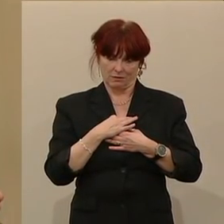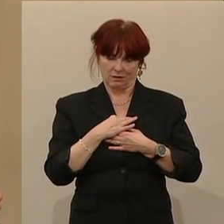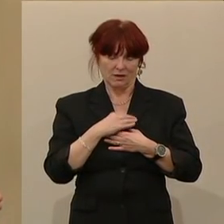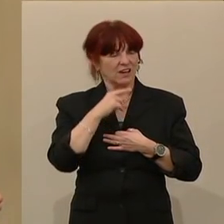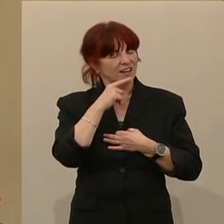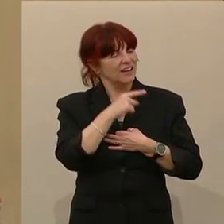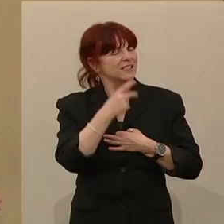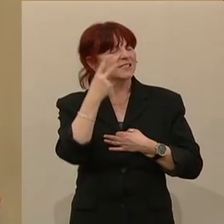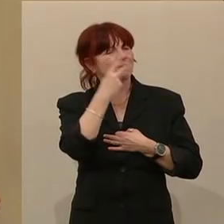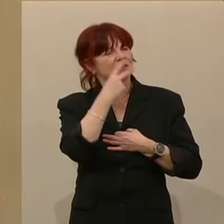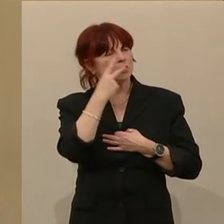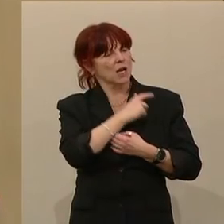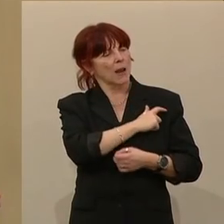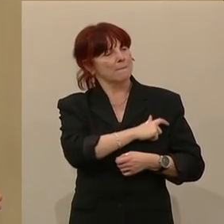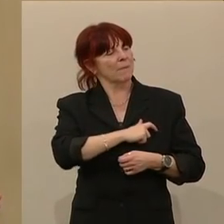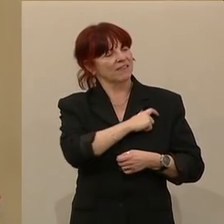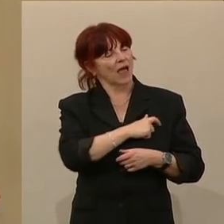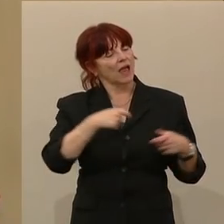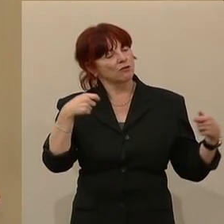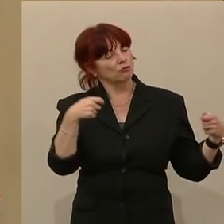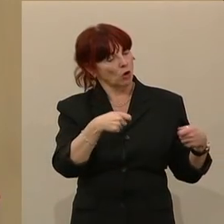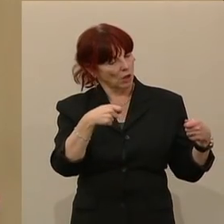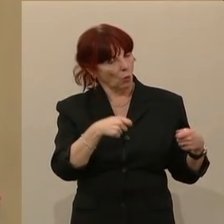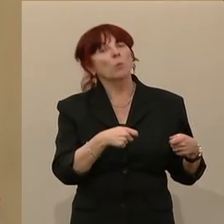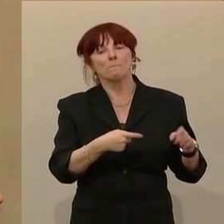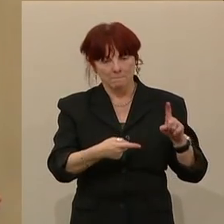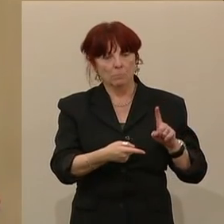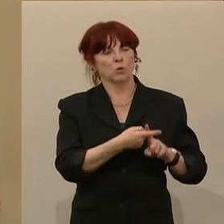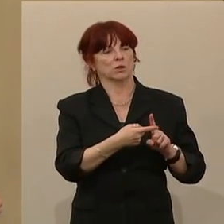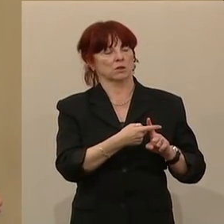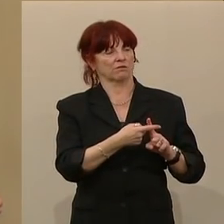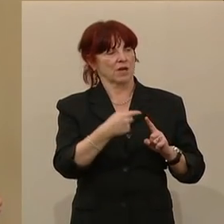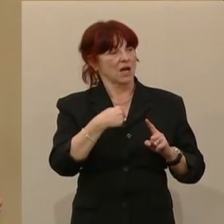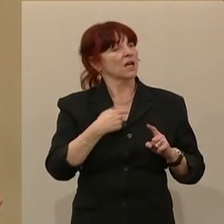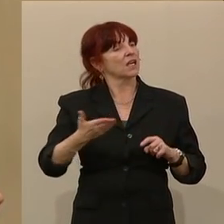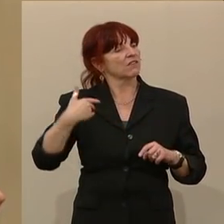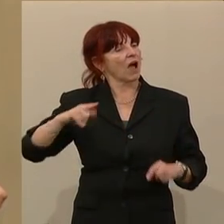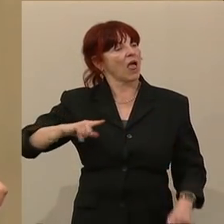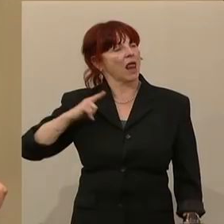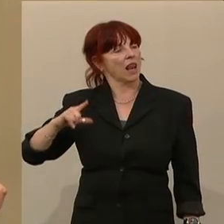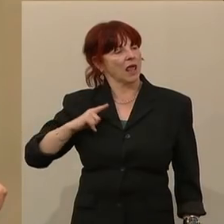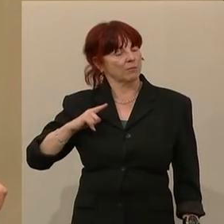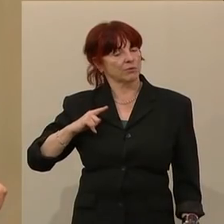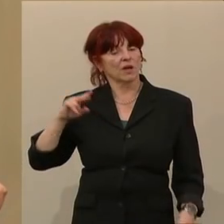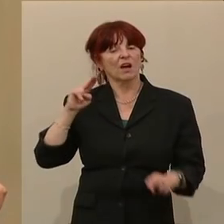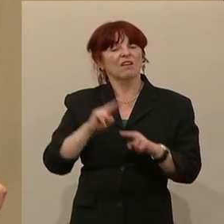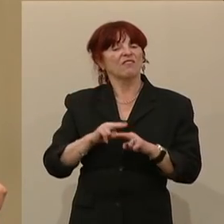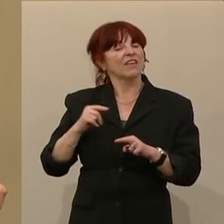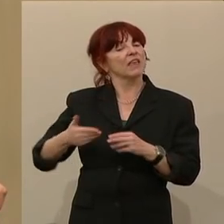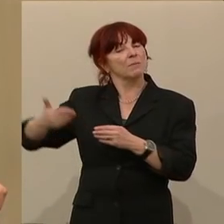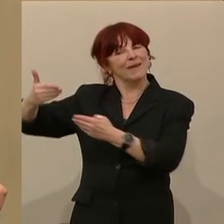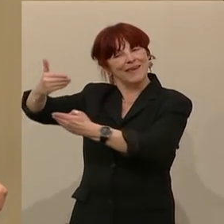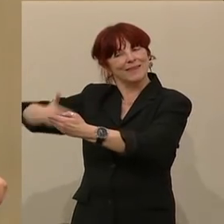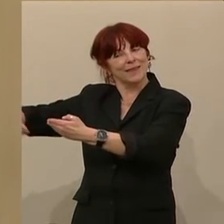für mich ist natürlich die Parteienförderung eine gute Sache, weil ich erlebt habe, wie es ist, wenn ein Milliardär im Hintergrund die Fäden